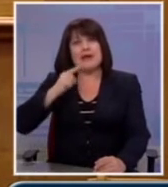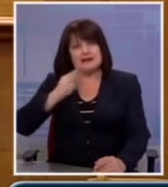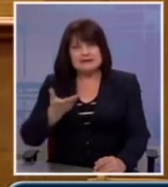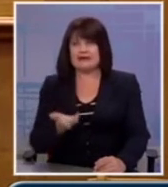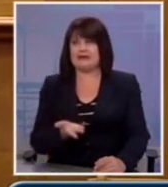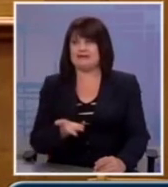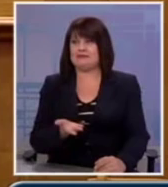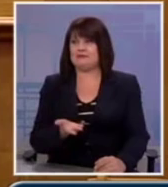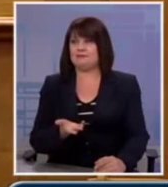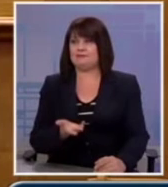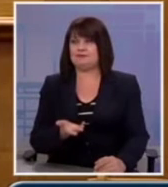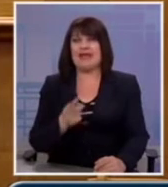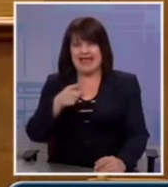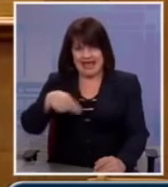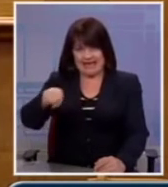Κύριε Μπαλαούρα.